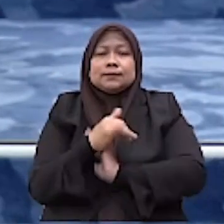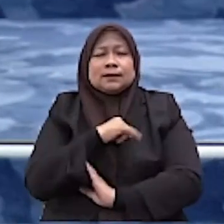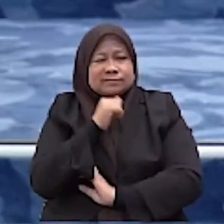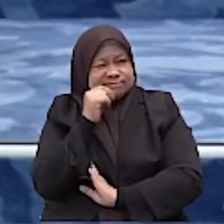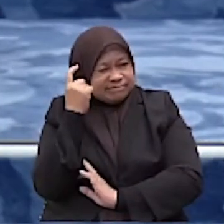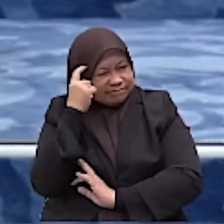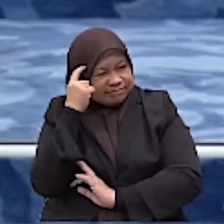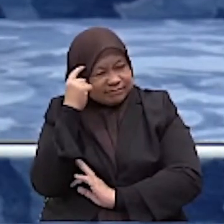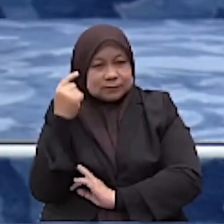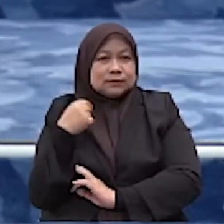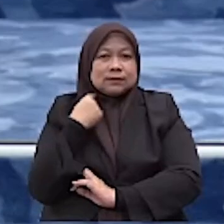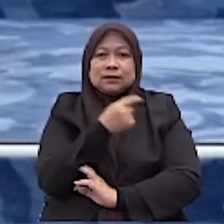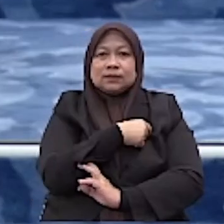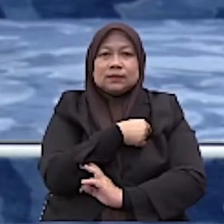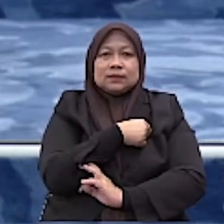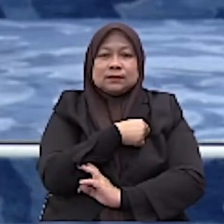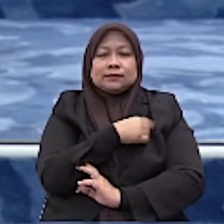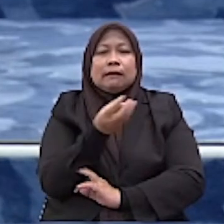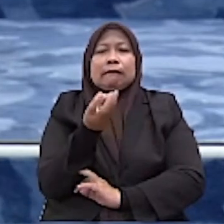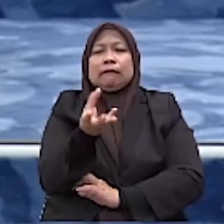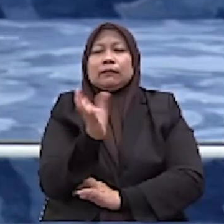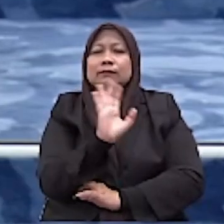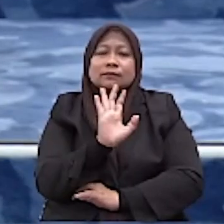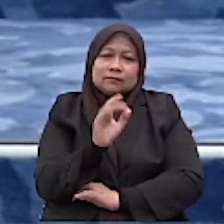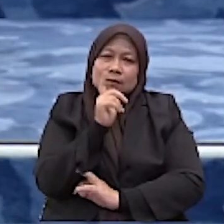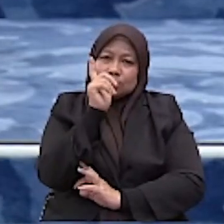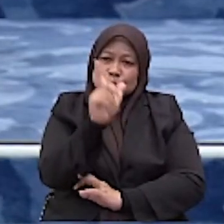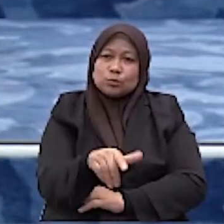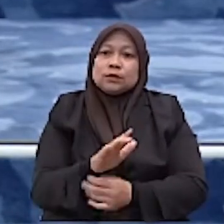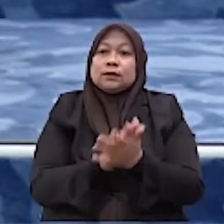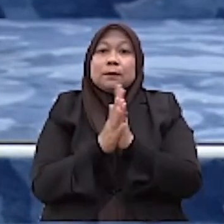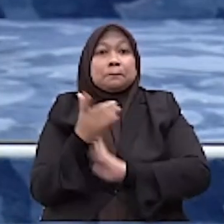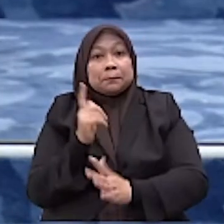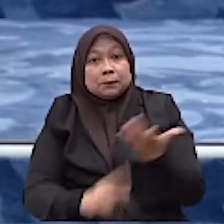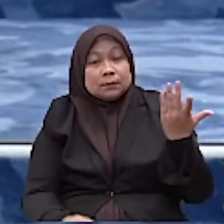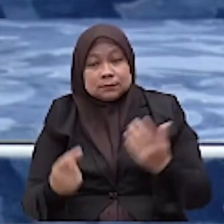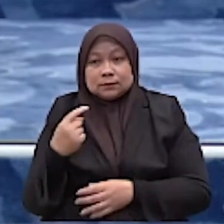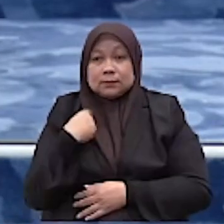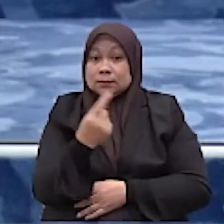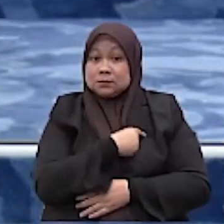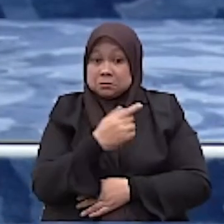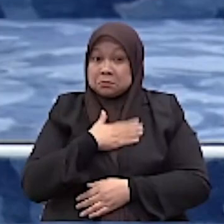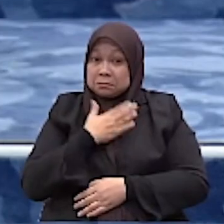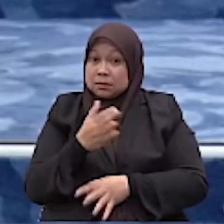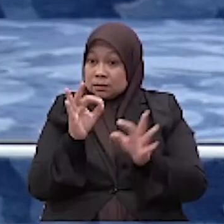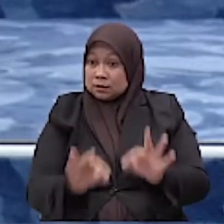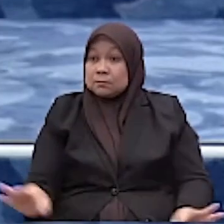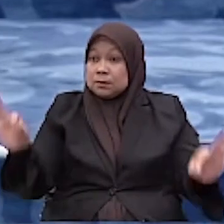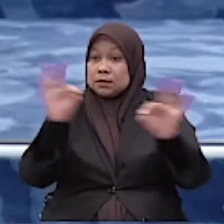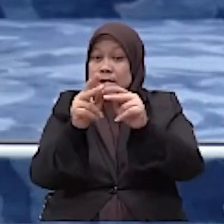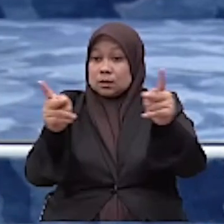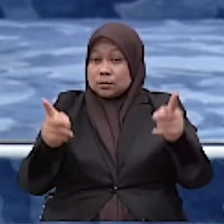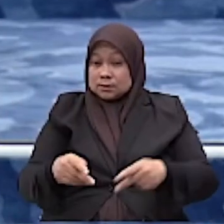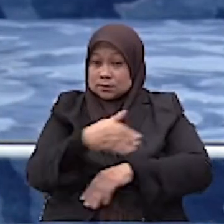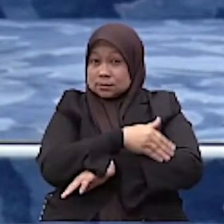tidak fikir Kita patut remehkan hal ini apakah ini bermakna kita akan korbankan kepentingan kawasan